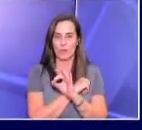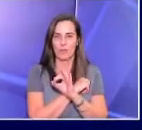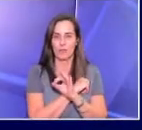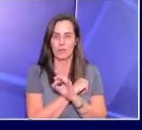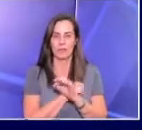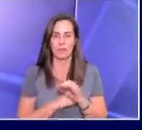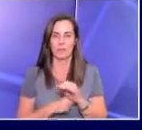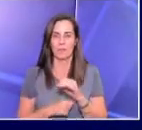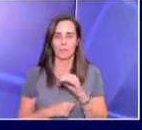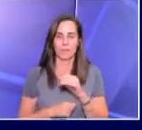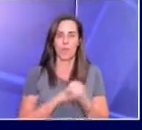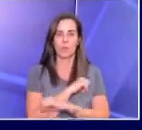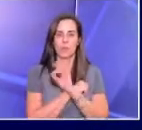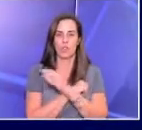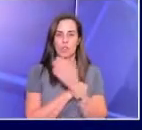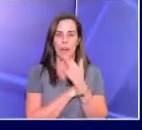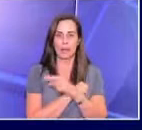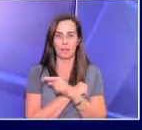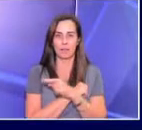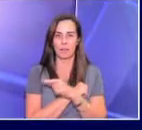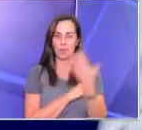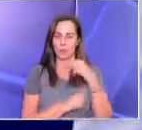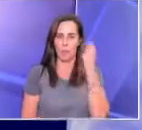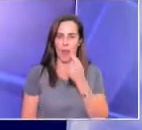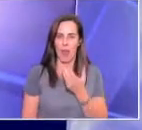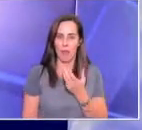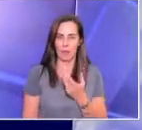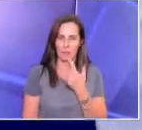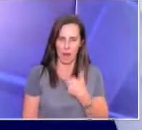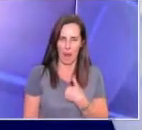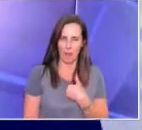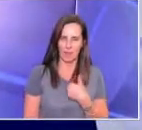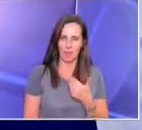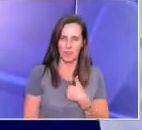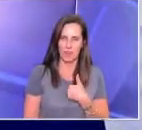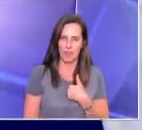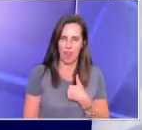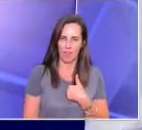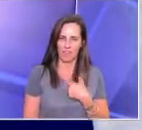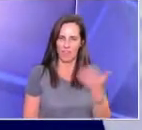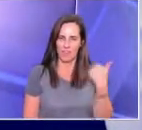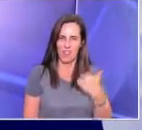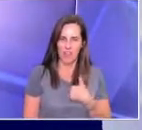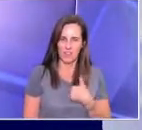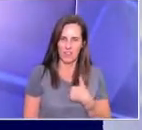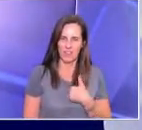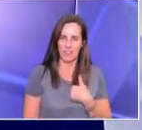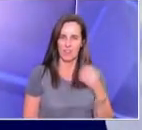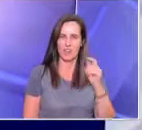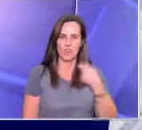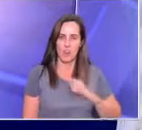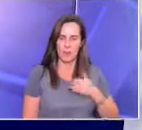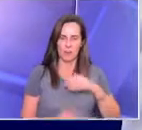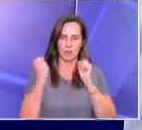גן 2018. העוזר הבכיר של ראש העיר הוא בעל עבר פלילי, והוא מדבר עליי. שאני אביר איכות השלטון, שאני אושרתי על ידי השב"כ